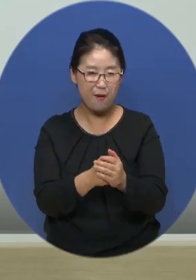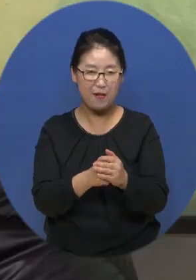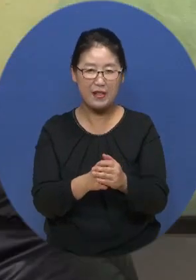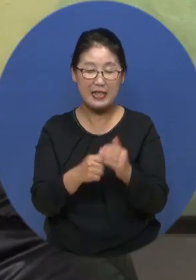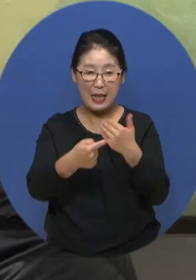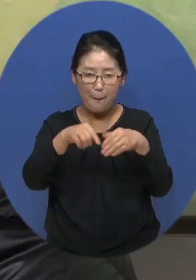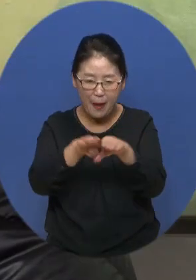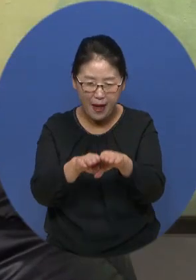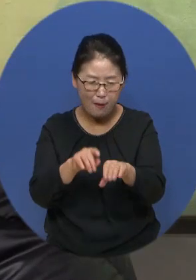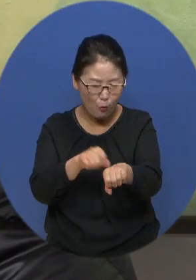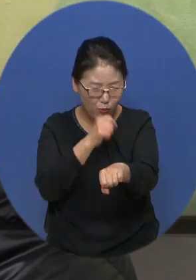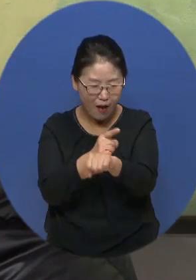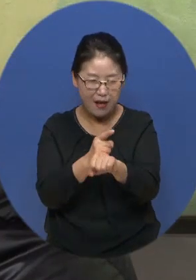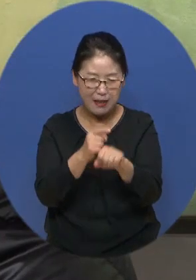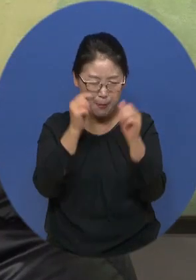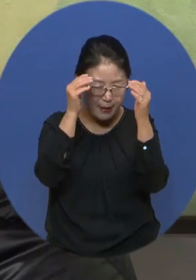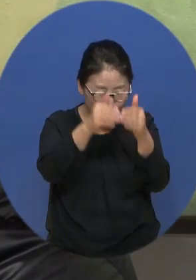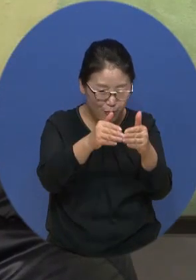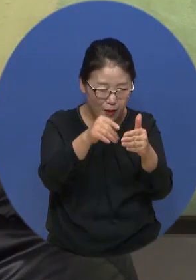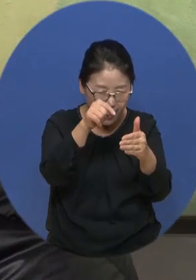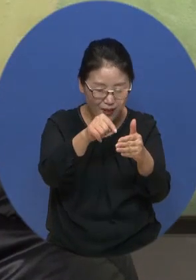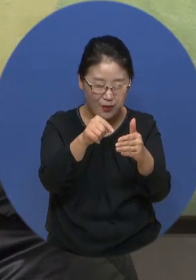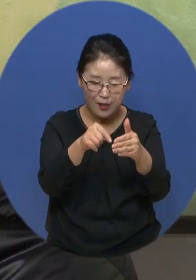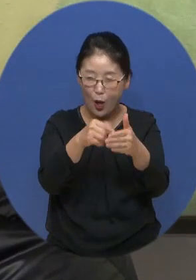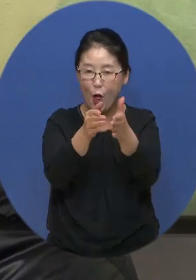정했습니다. 현재 이곳에서 일하고 있는